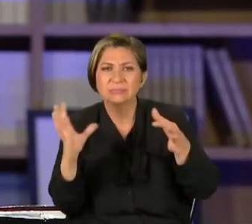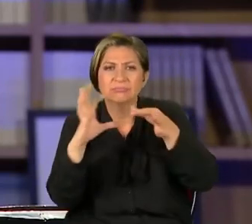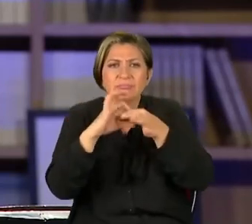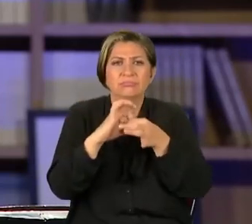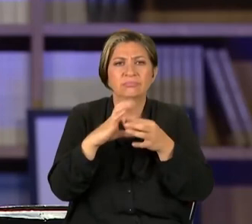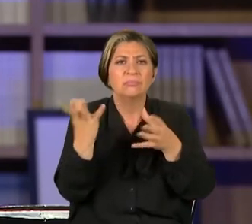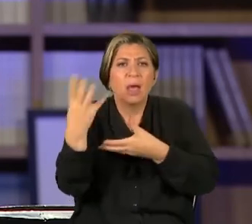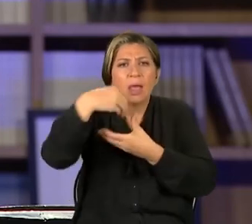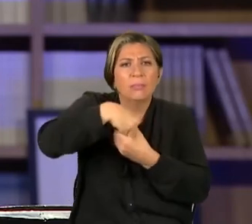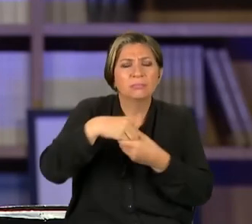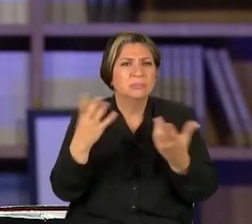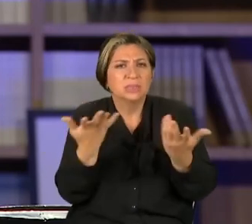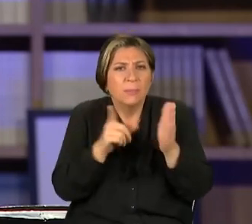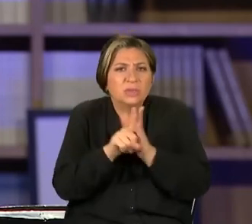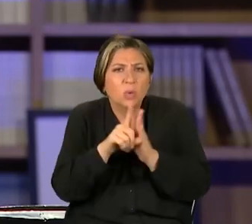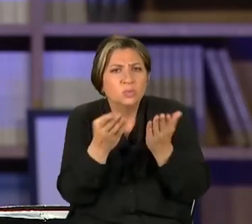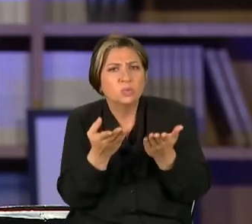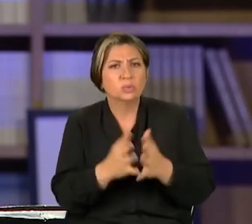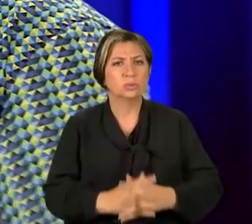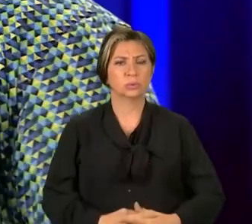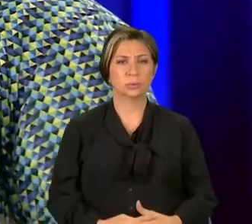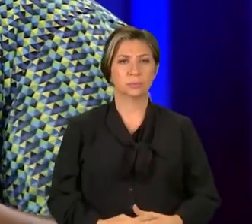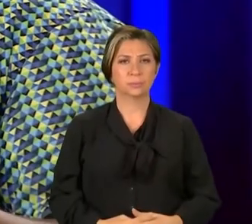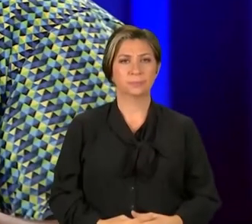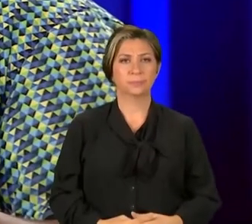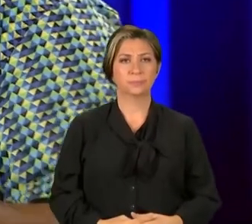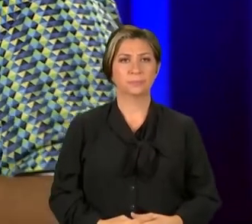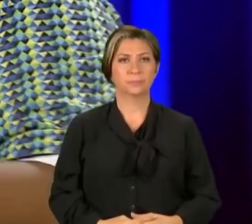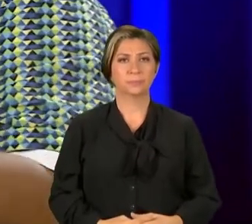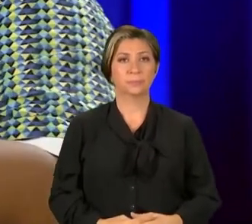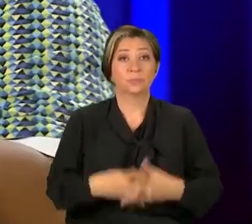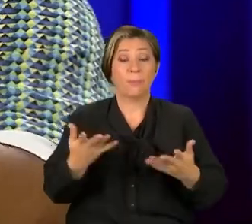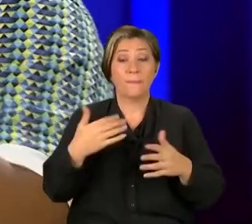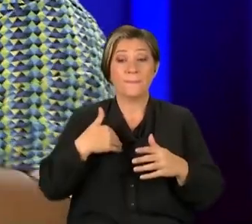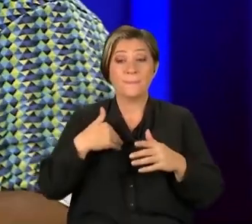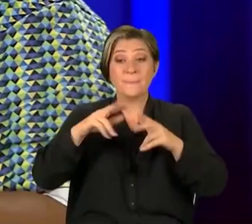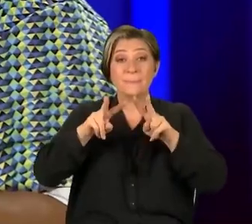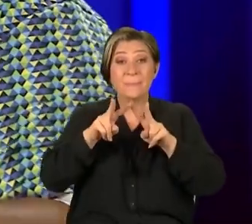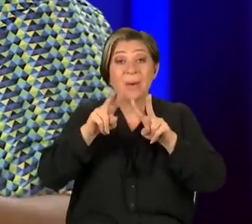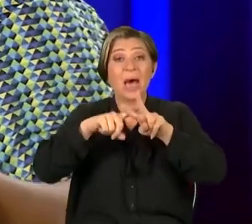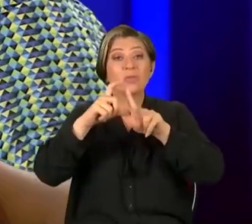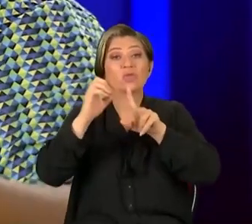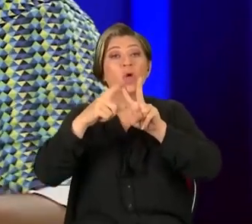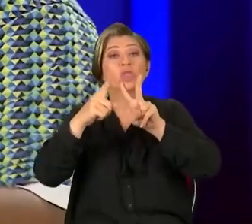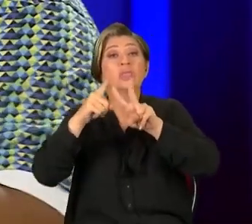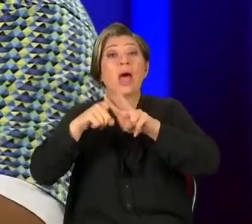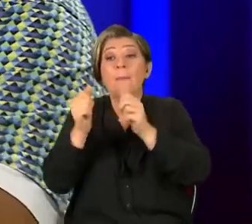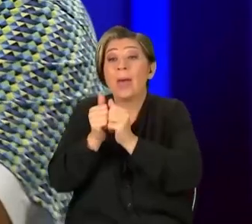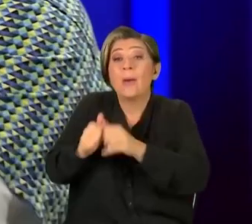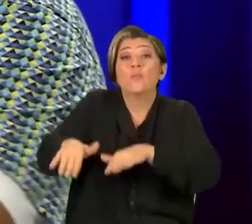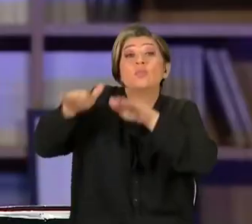bir araya nasıl örtüşüyor bunu Nasıl başarıyorsun Çünkü ben Michael Jackson Madonna ile uyumadım